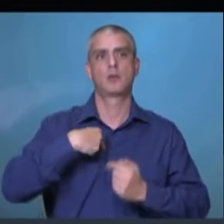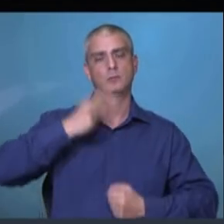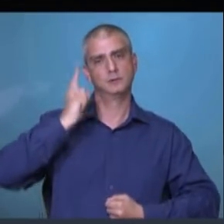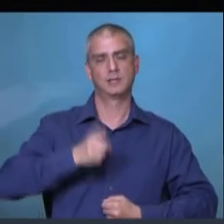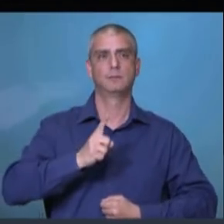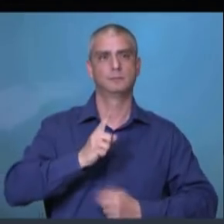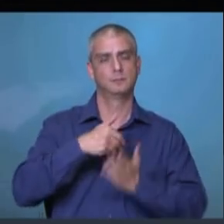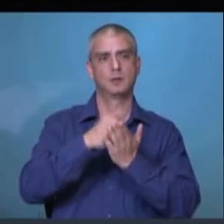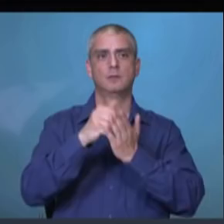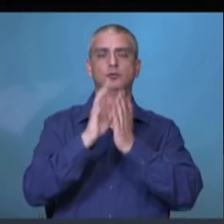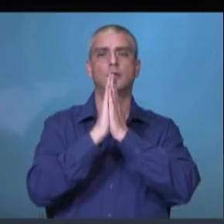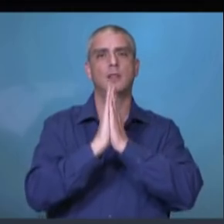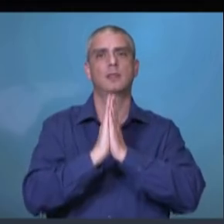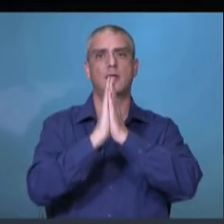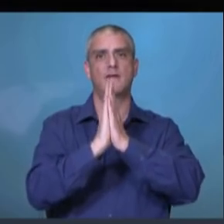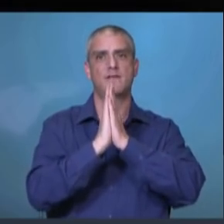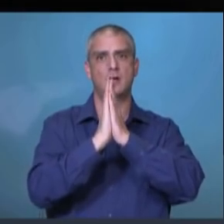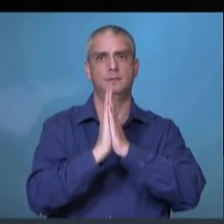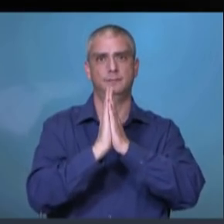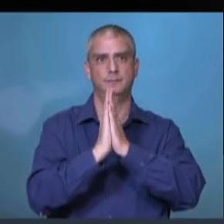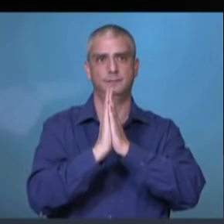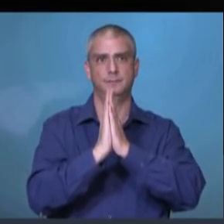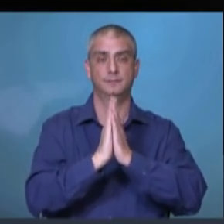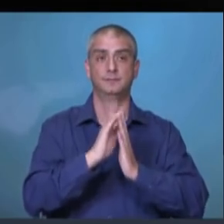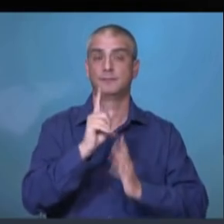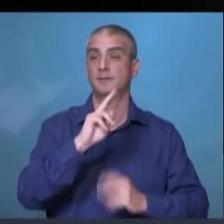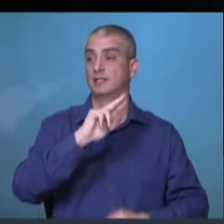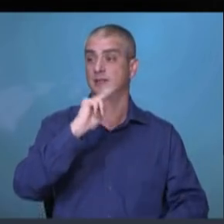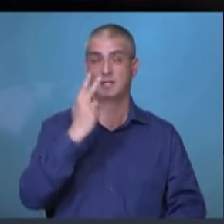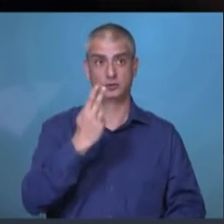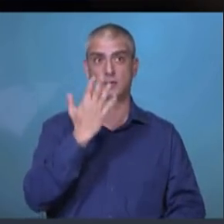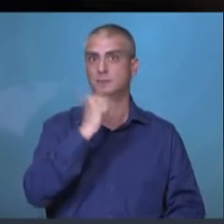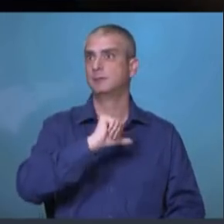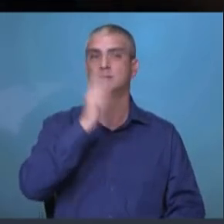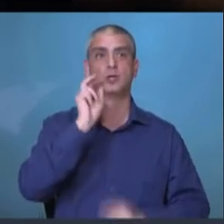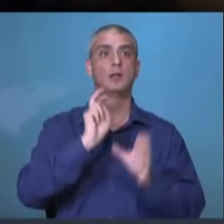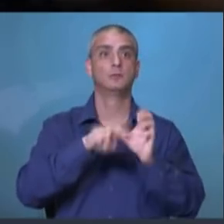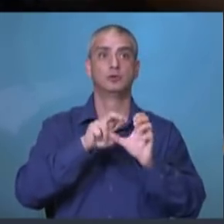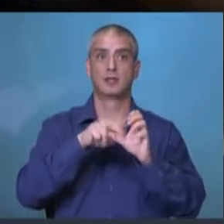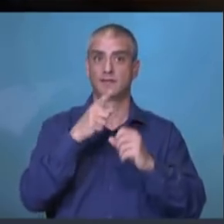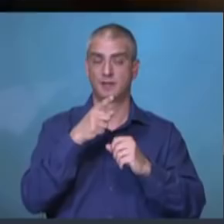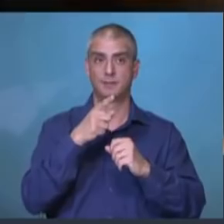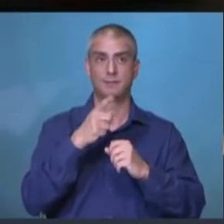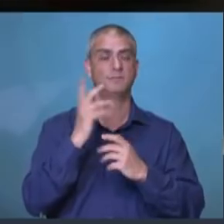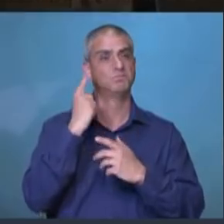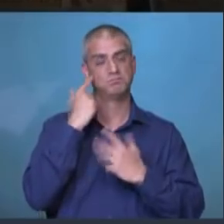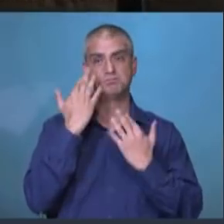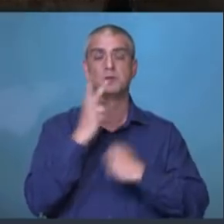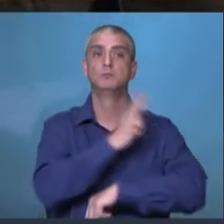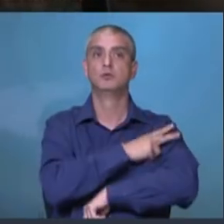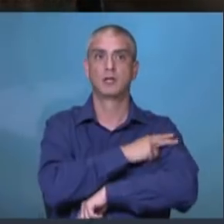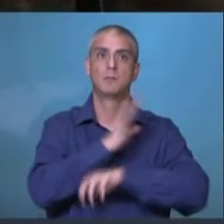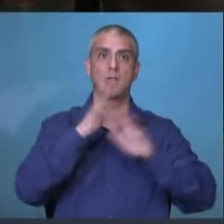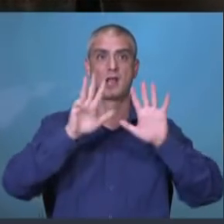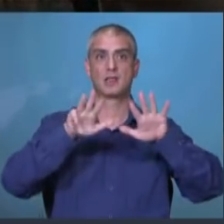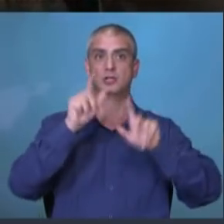מחויבים להחזיק את התקווה. מצד השני, מספר C של משתתפים באירוע. הערכות גם במשטרה של